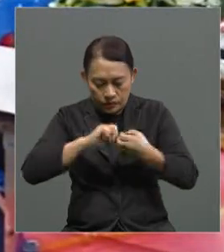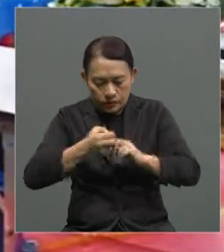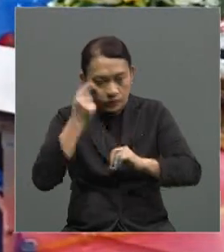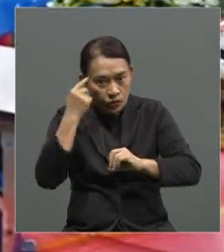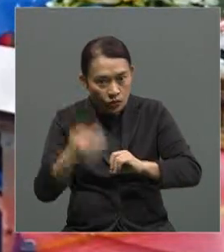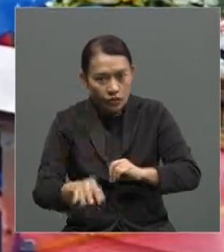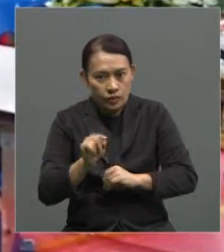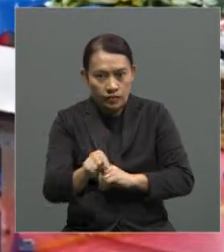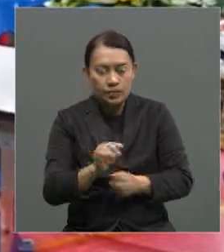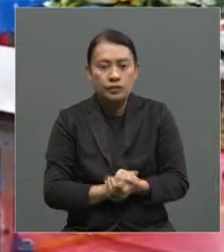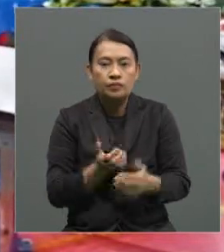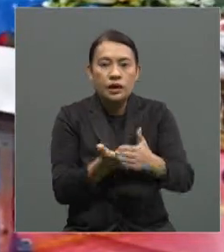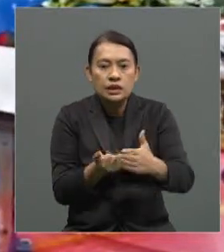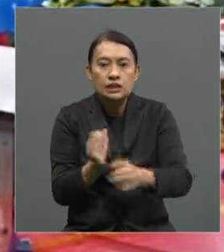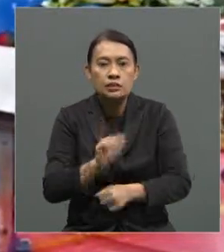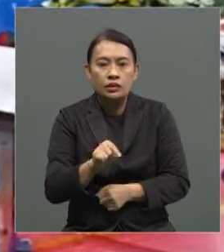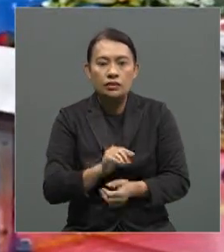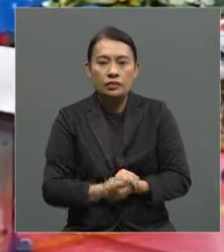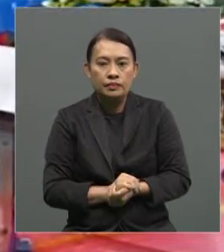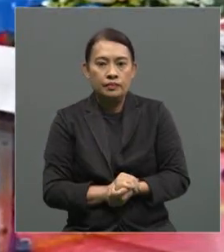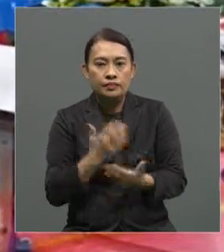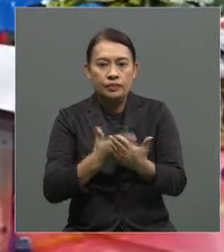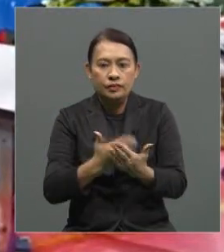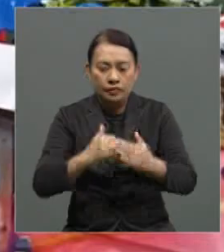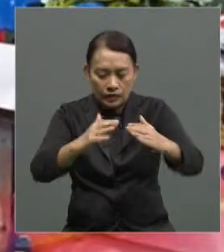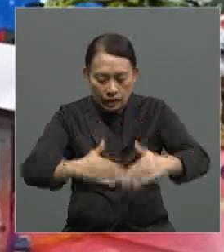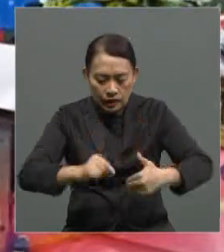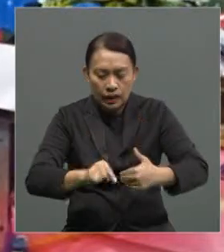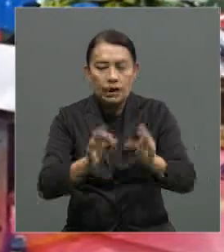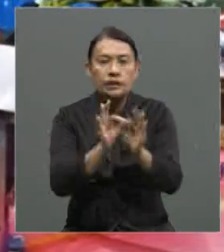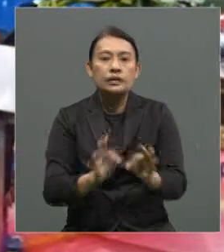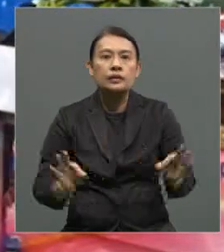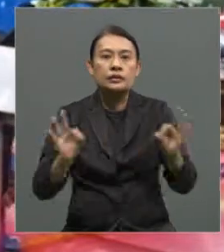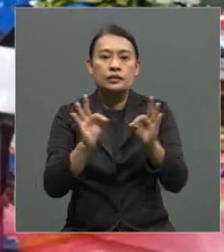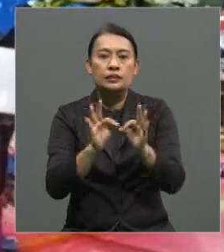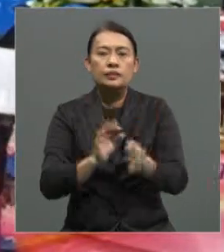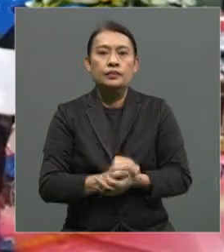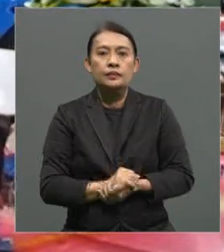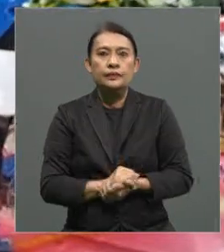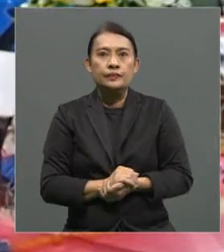ไม่จำเป็นต้องไปยืมที่ว่าการสร้างรายได้เป็นเรื่องสำคัญมากเลยค่ะ